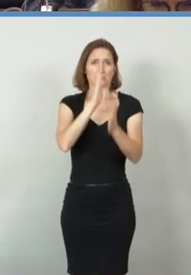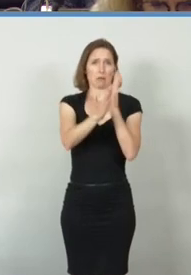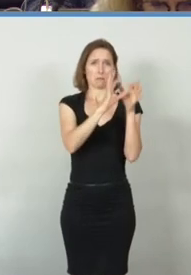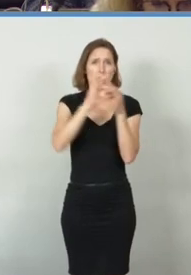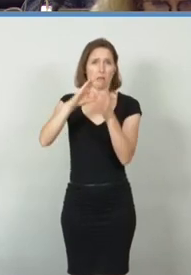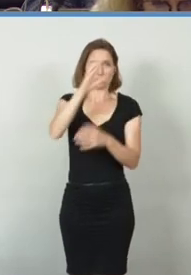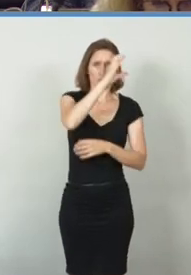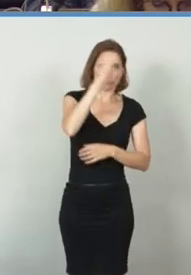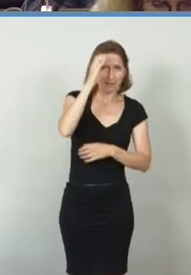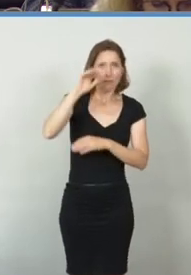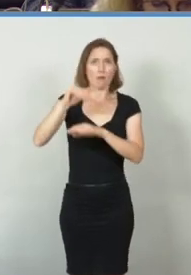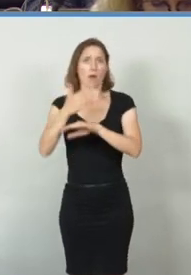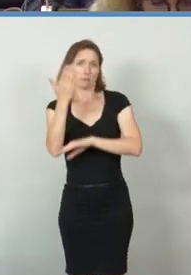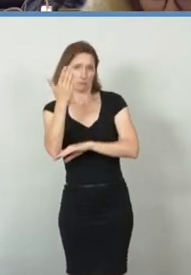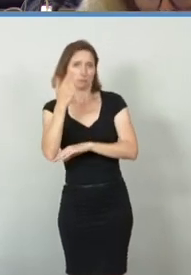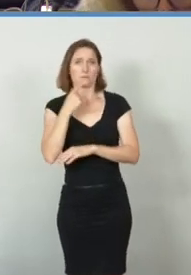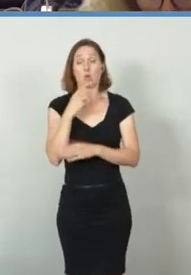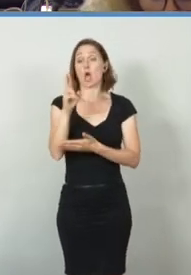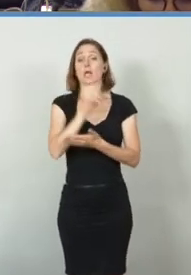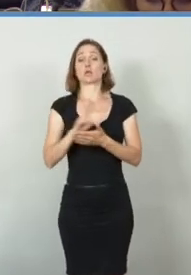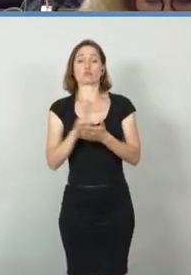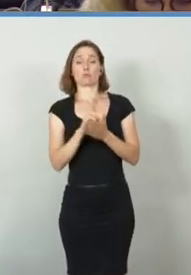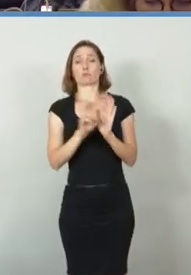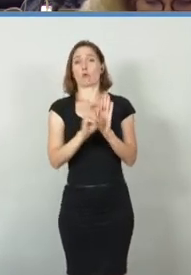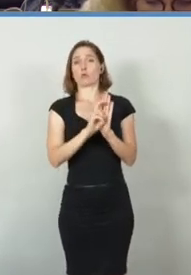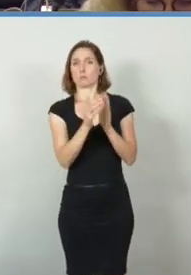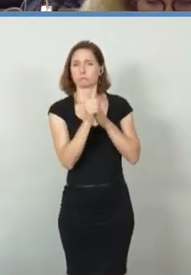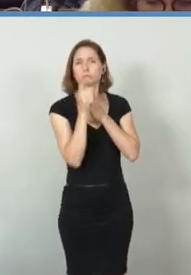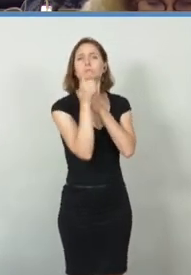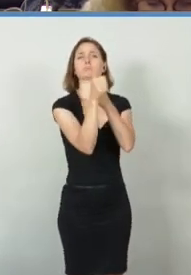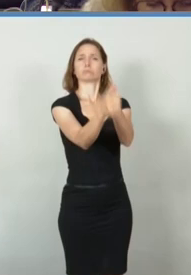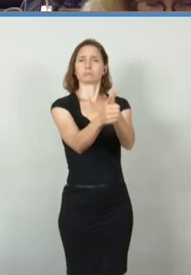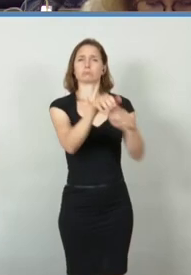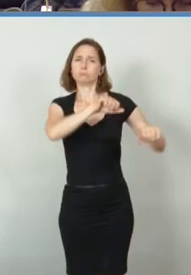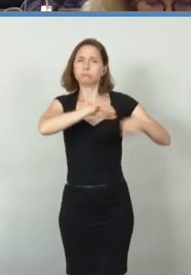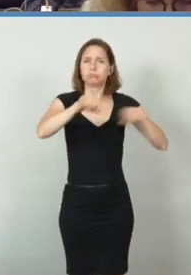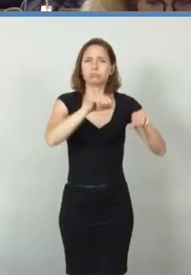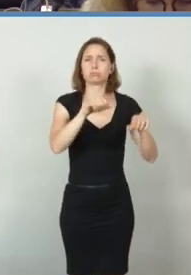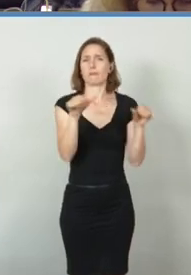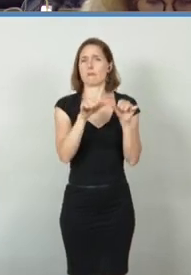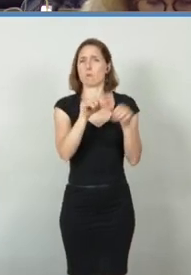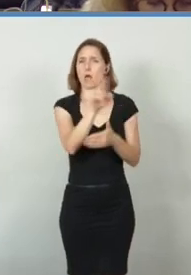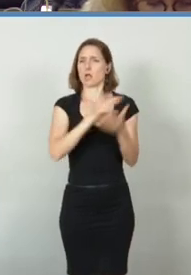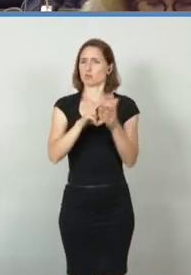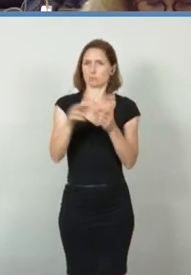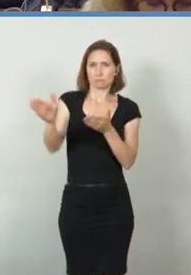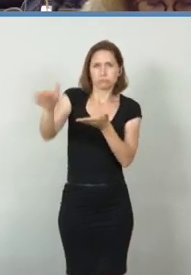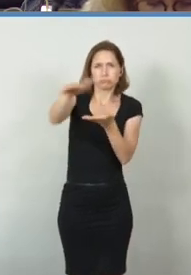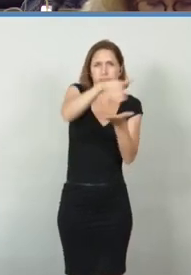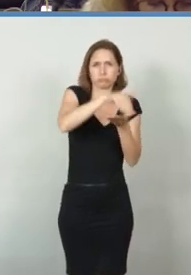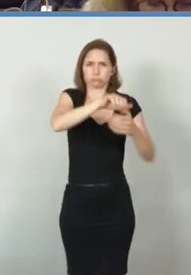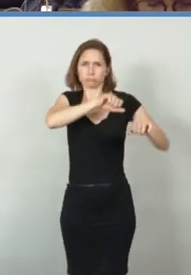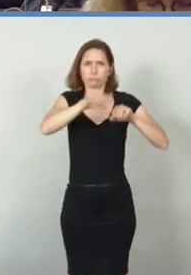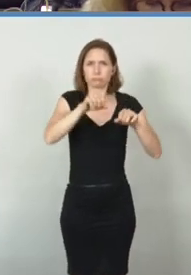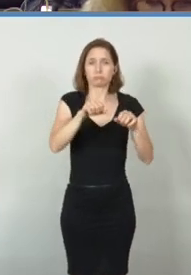Grenoble et tête de réseau régional très active réunies régulièrement des acteurs de toute la région voire même de toute la France comme